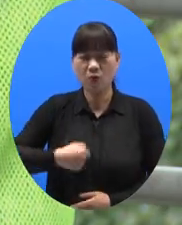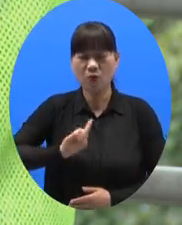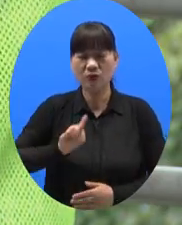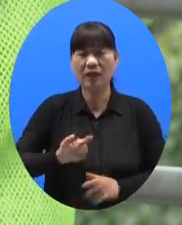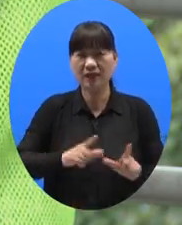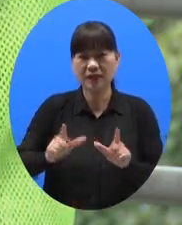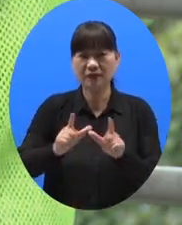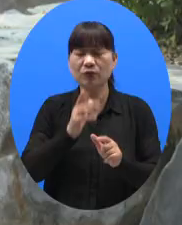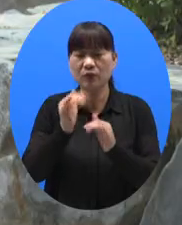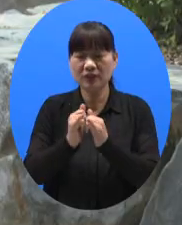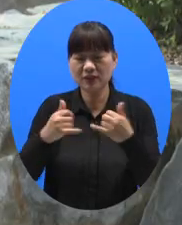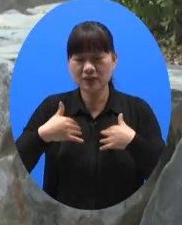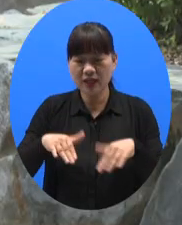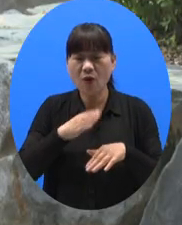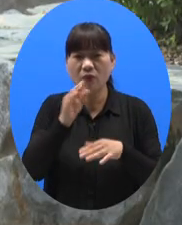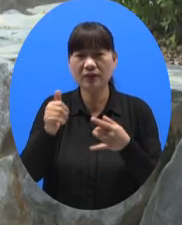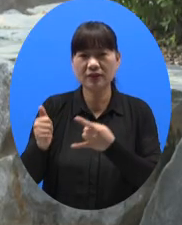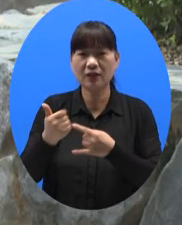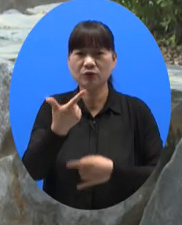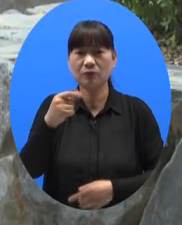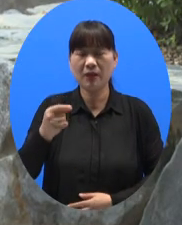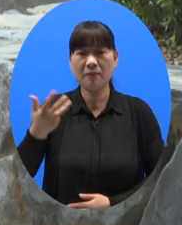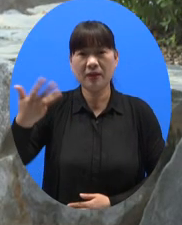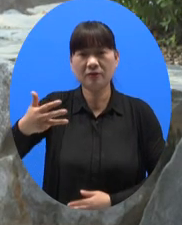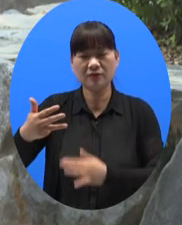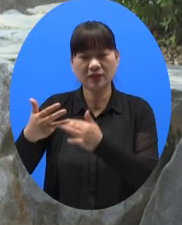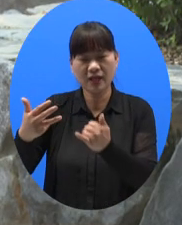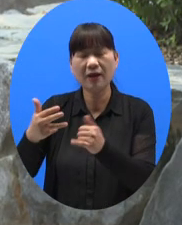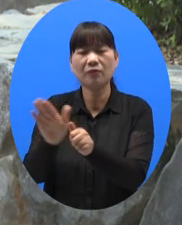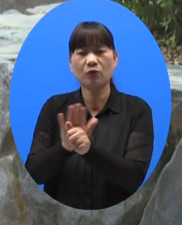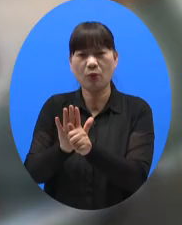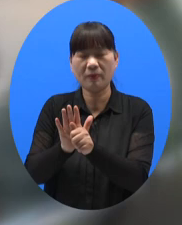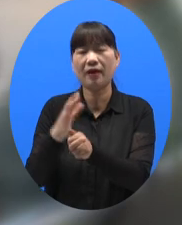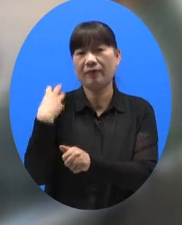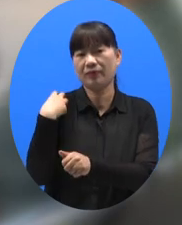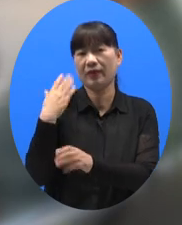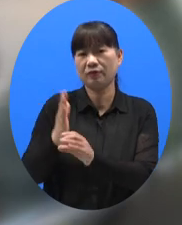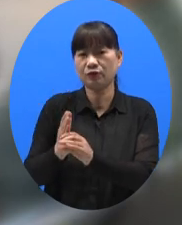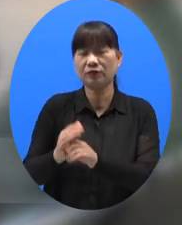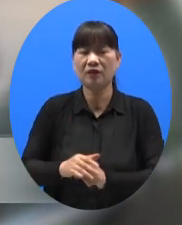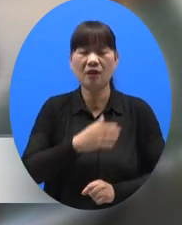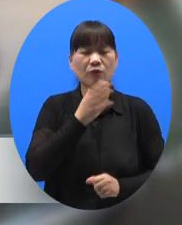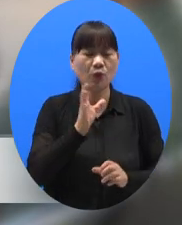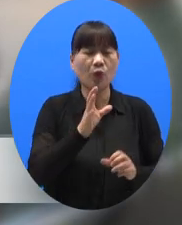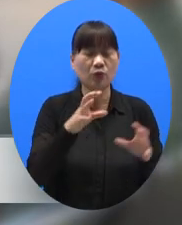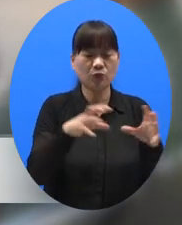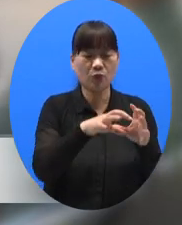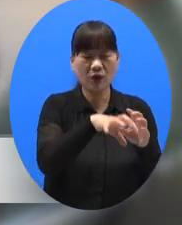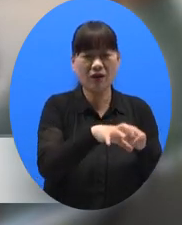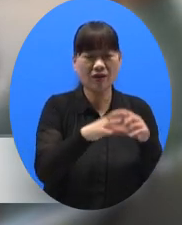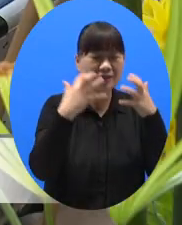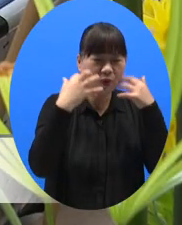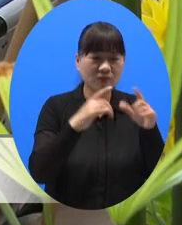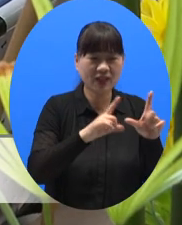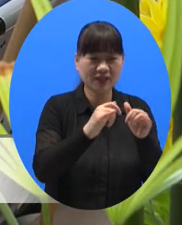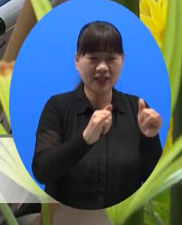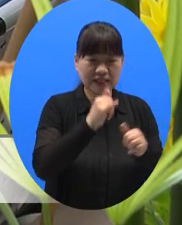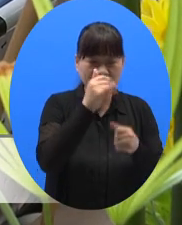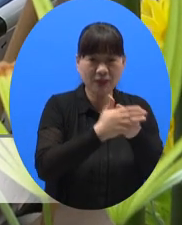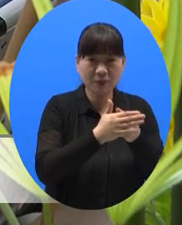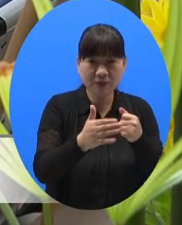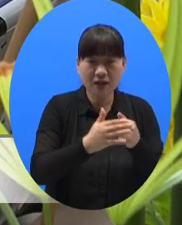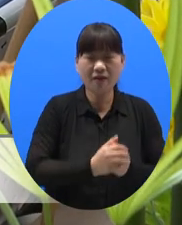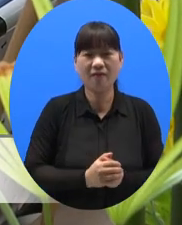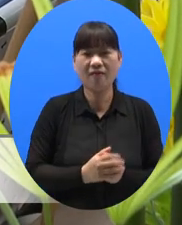독거노인 등 도내 취약 어르신 6만 8천여 명을 돌봅니다. 경로당에서 여름나기 하시는 분들도 있어 경기도